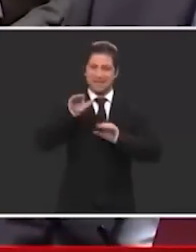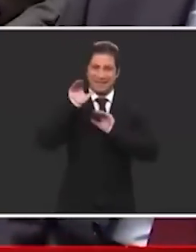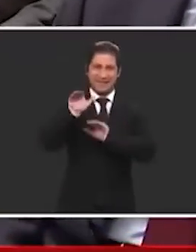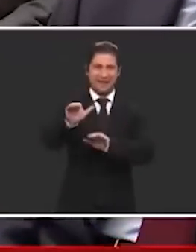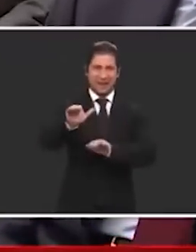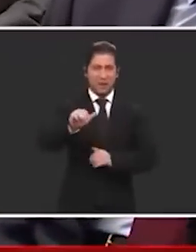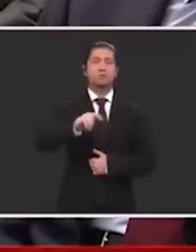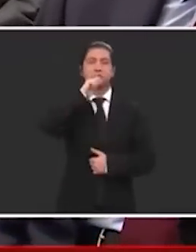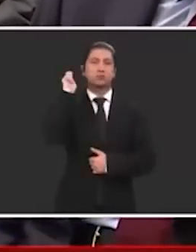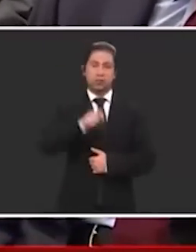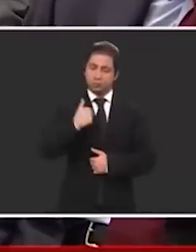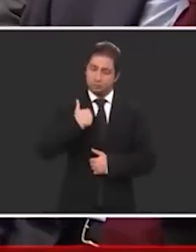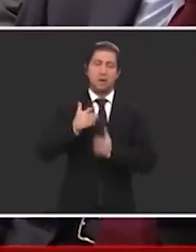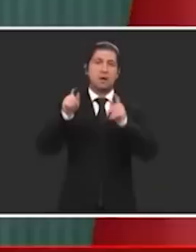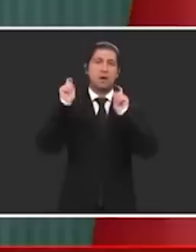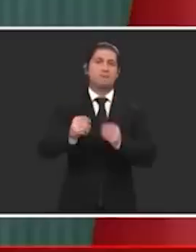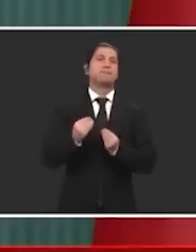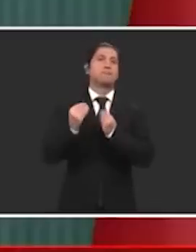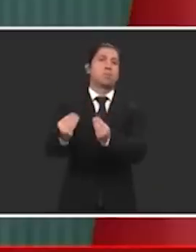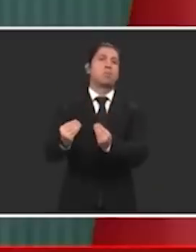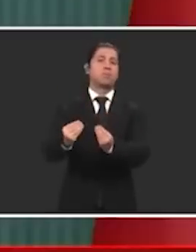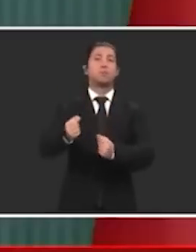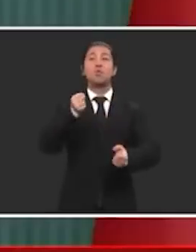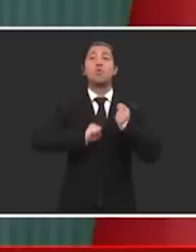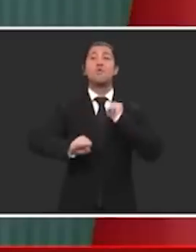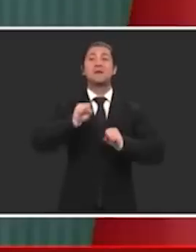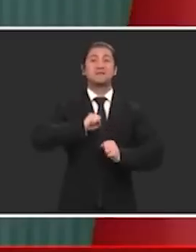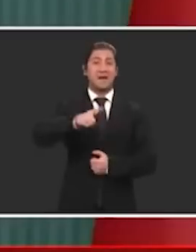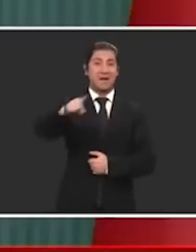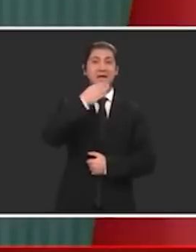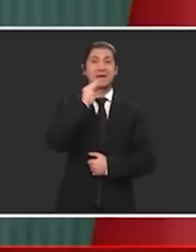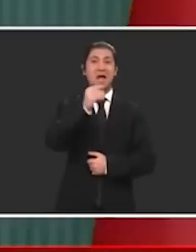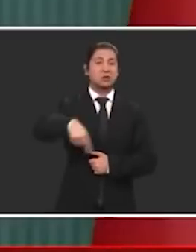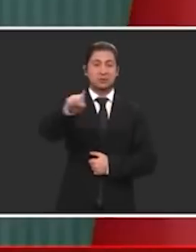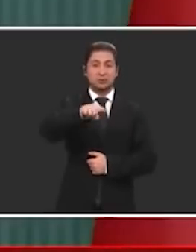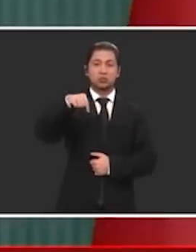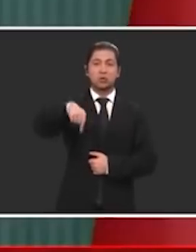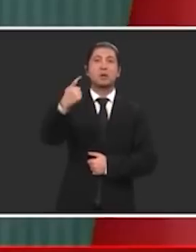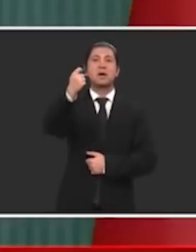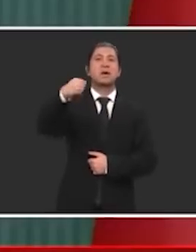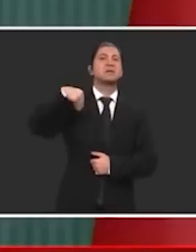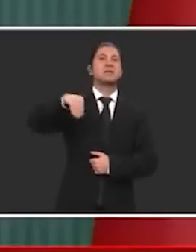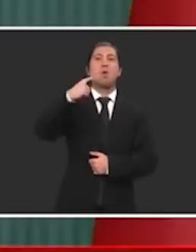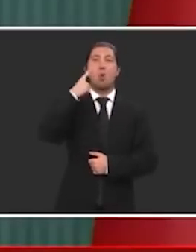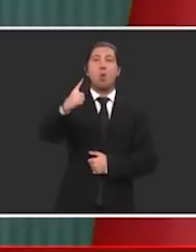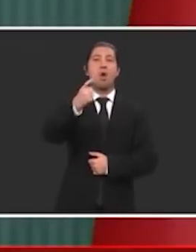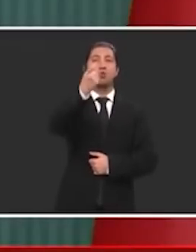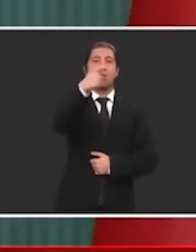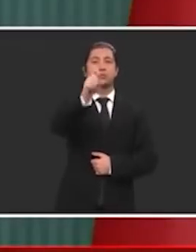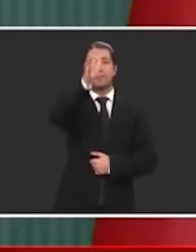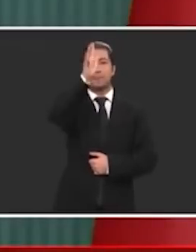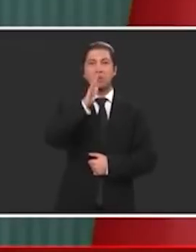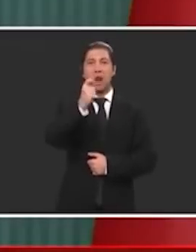desteğini hayata geçiriyoruz. Üniversiteli gençlerimize piyasa satış fiyatı